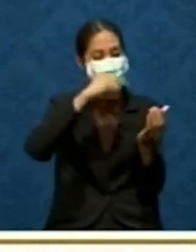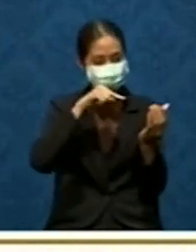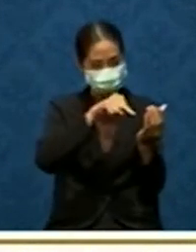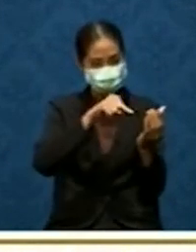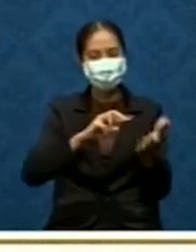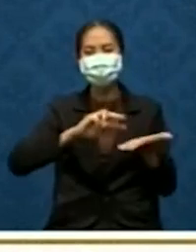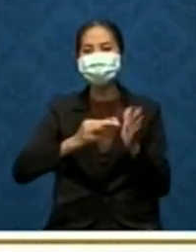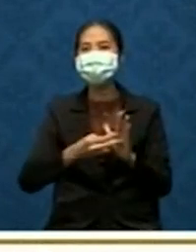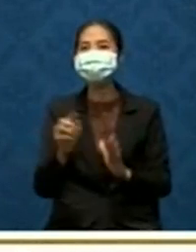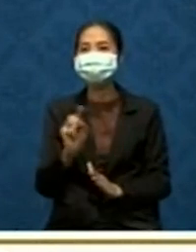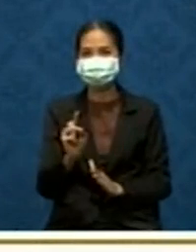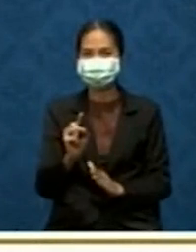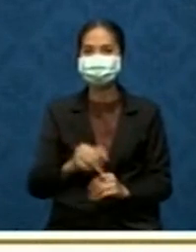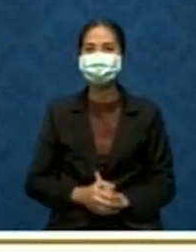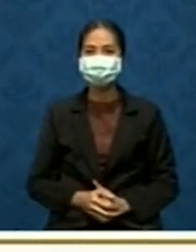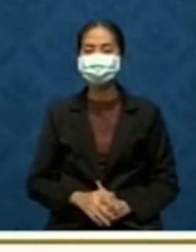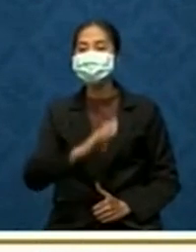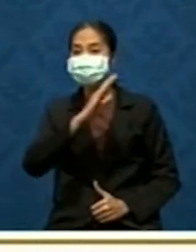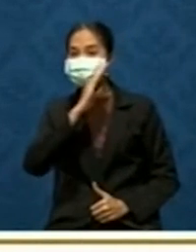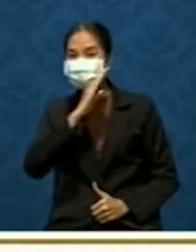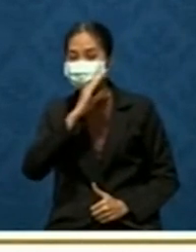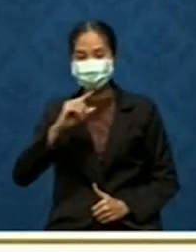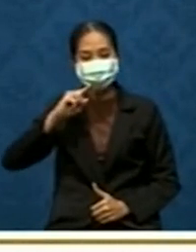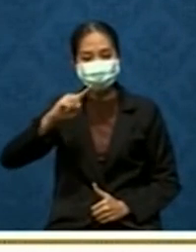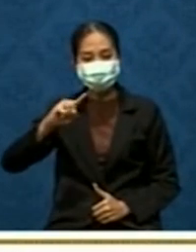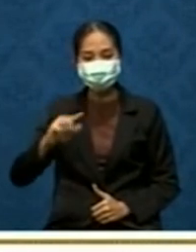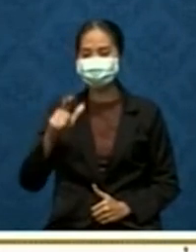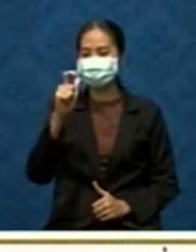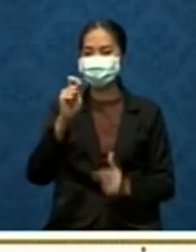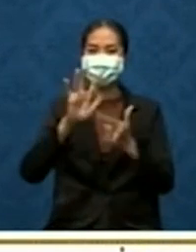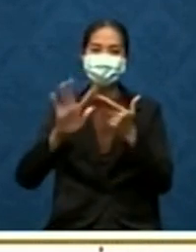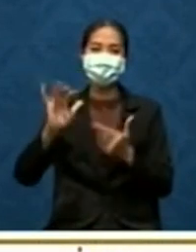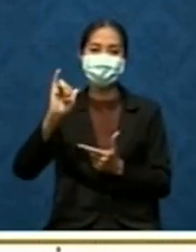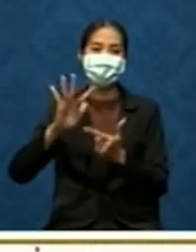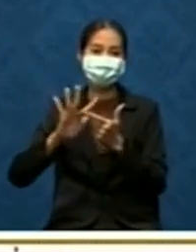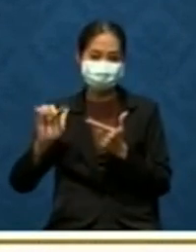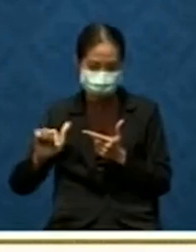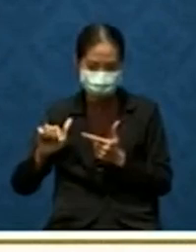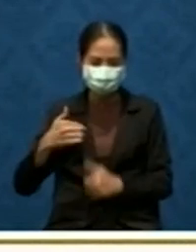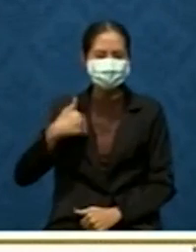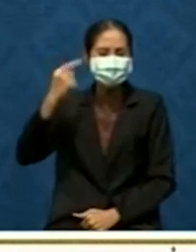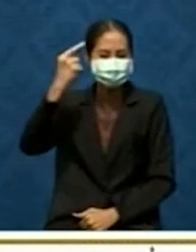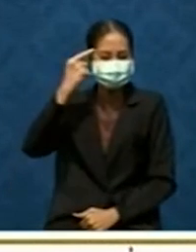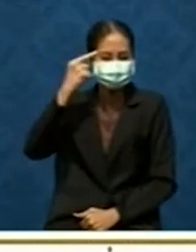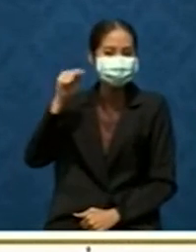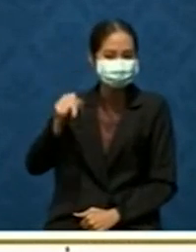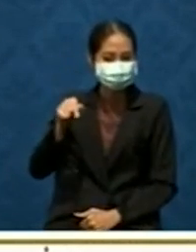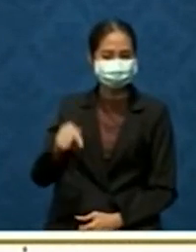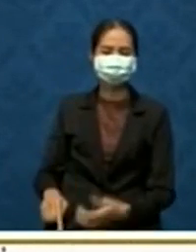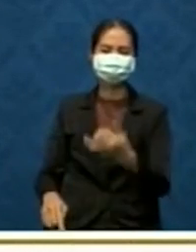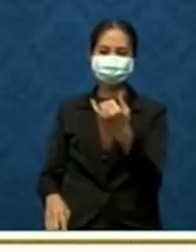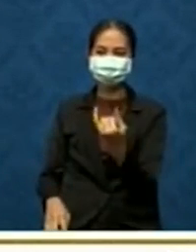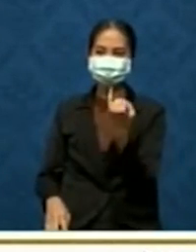าวคือในคดีอาญาให้สันนิษฐานไว้ก่อนผู้ต้องหาหรือจำเลยไม่มีความ